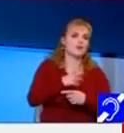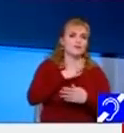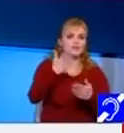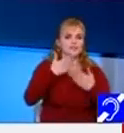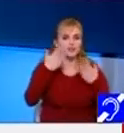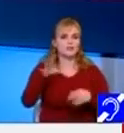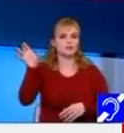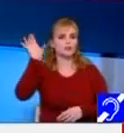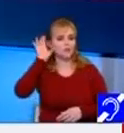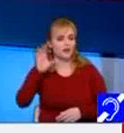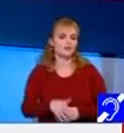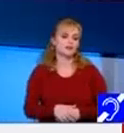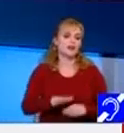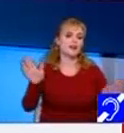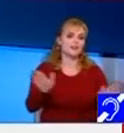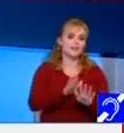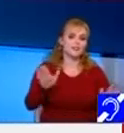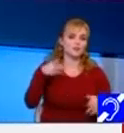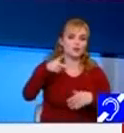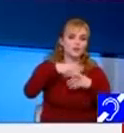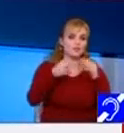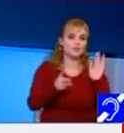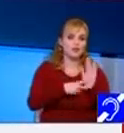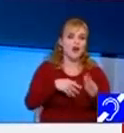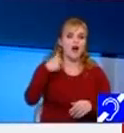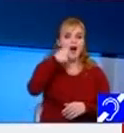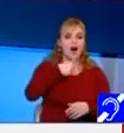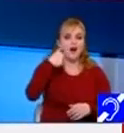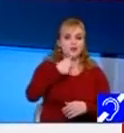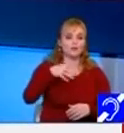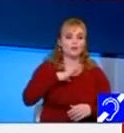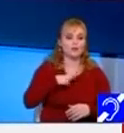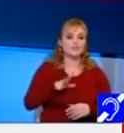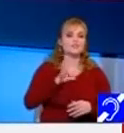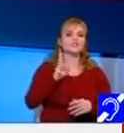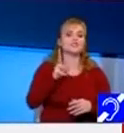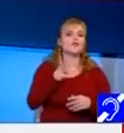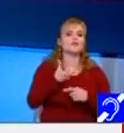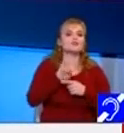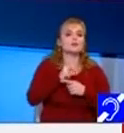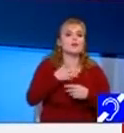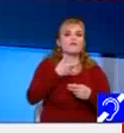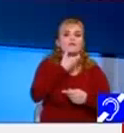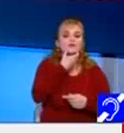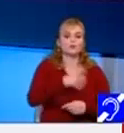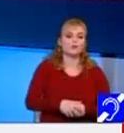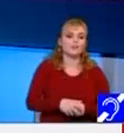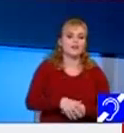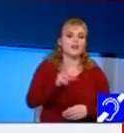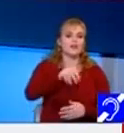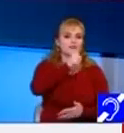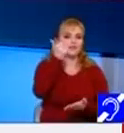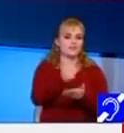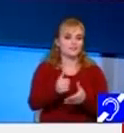din 2017. Anul trecut a fost bun pentru artiștii latino, aflați în topul celor mai urmărite clipuri. Lider este